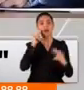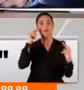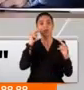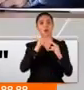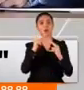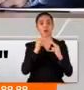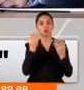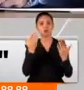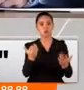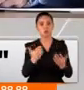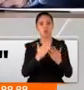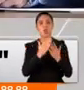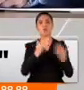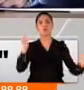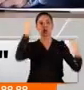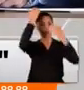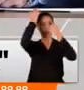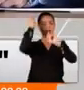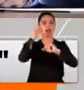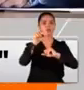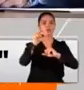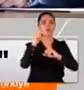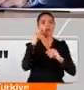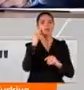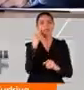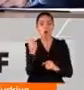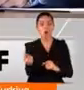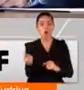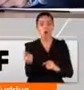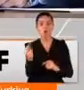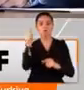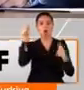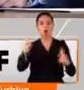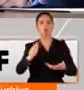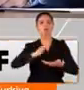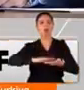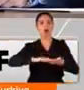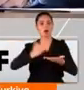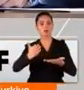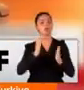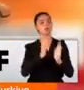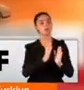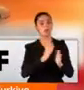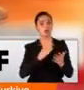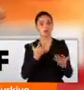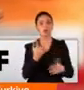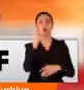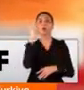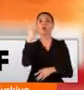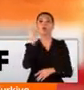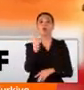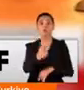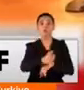görüşmeyi Büyükelçiliğimiz nezaretinde orada arkadaşlarımız sürdürdüler. 3,5